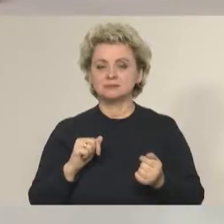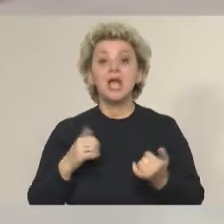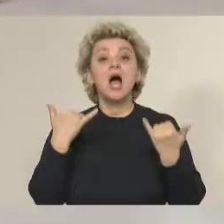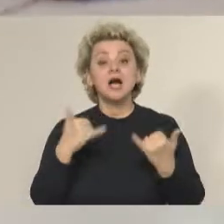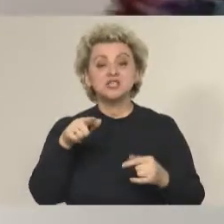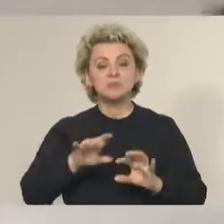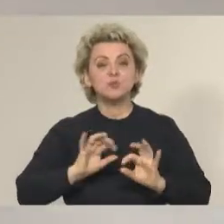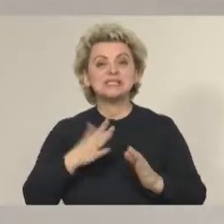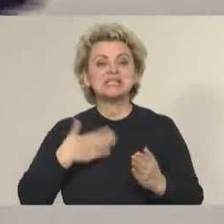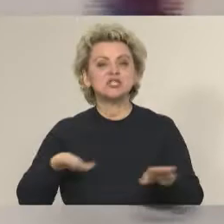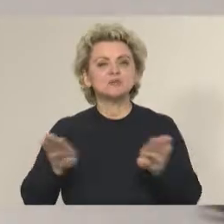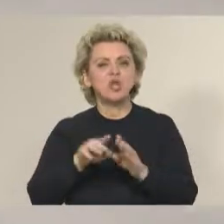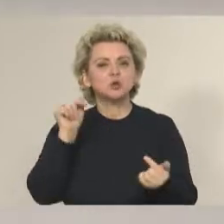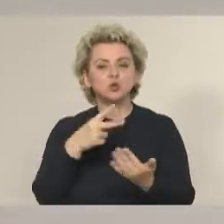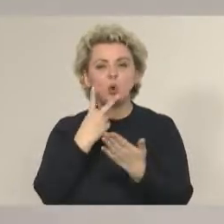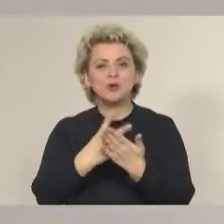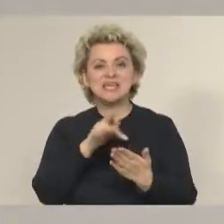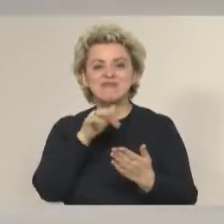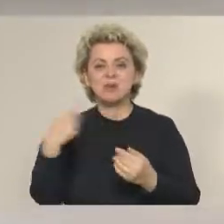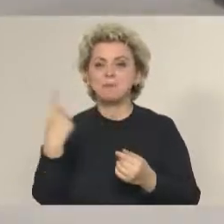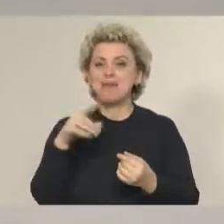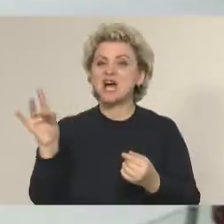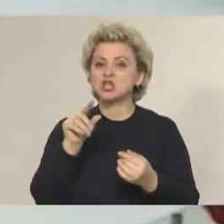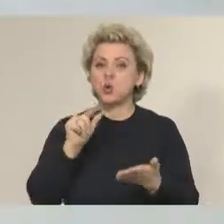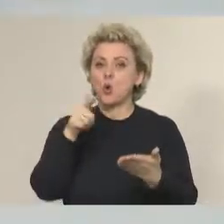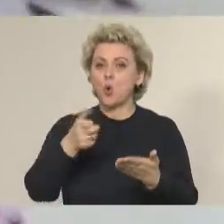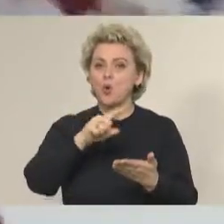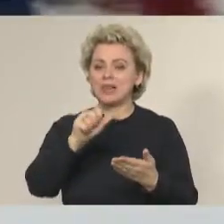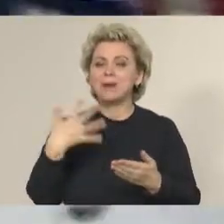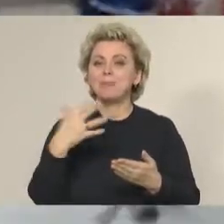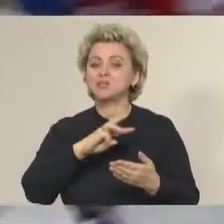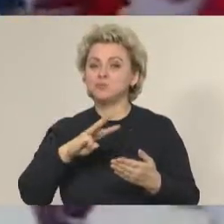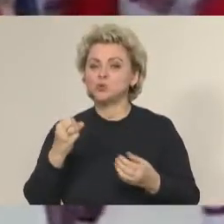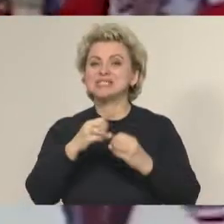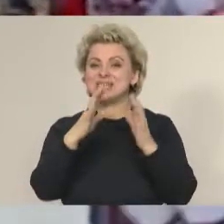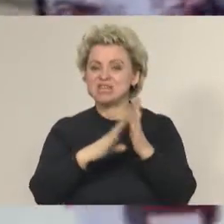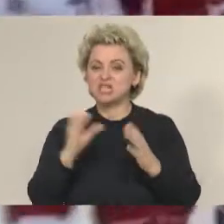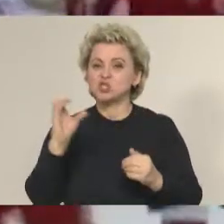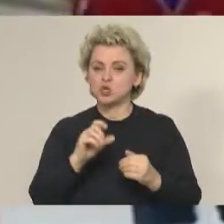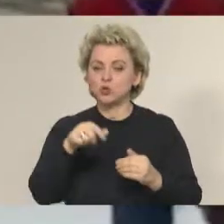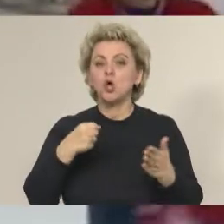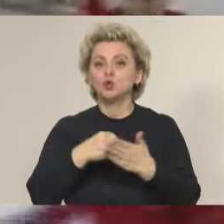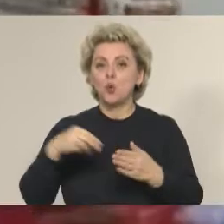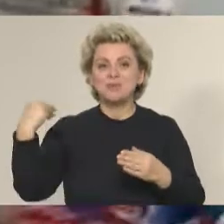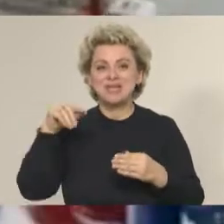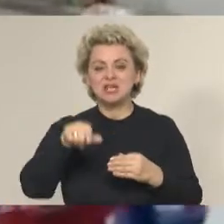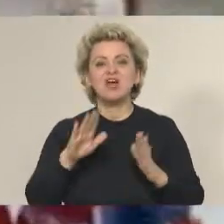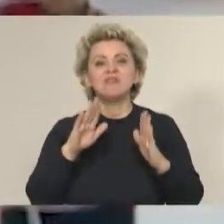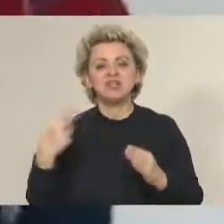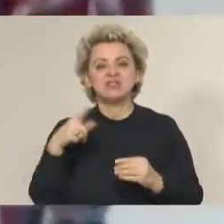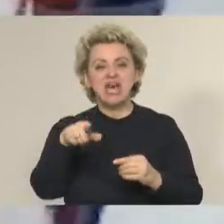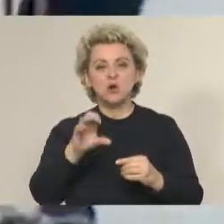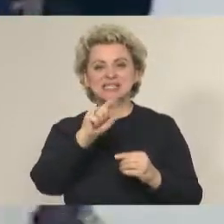А теперь поясним, зачем так точно указали время первого ростовского гола. За 5 минут 19 секунд до перерыва. Ведь